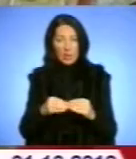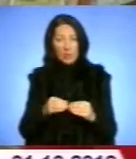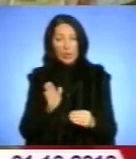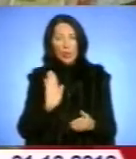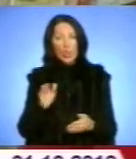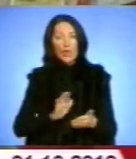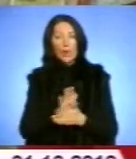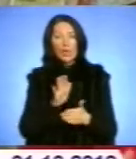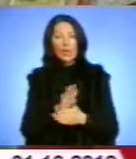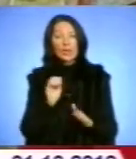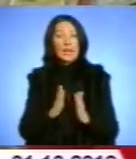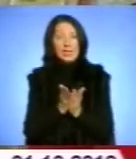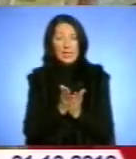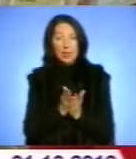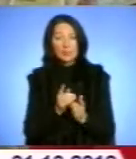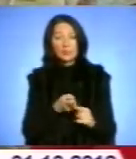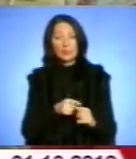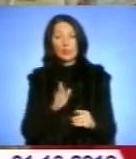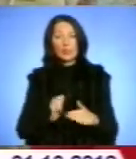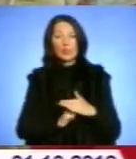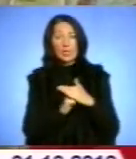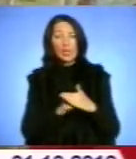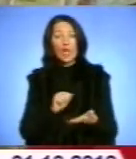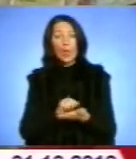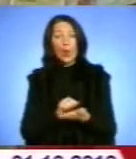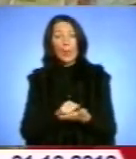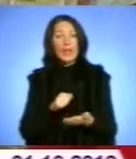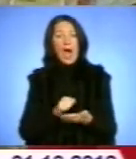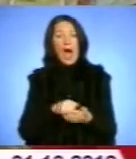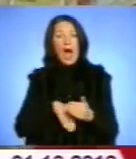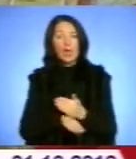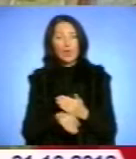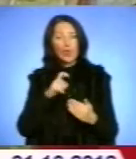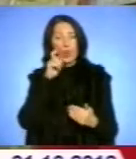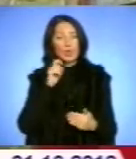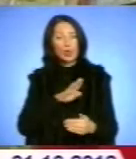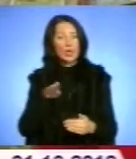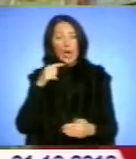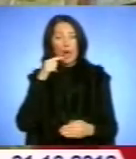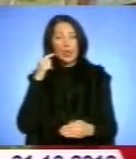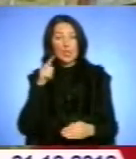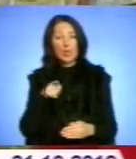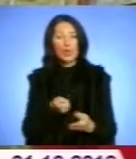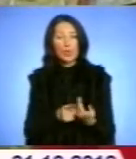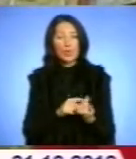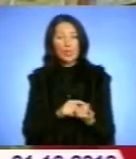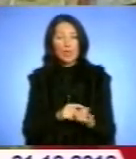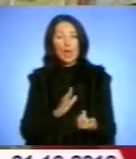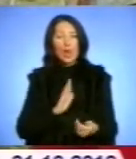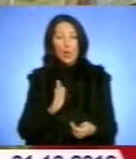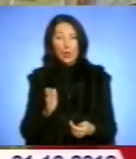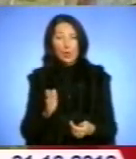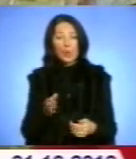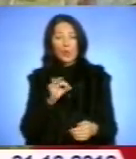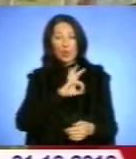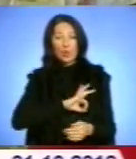буде базуватися на документах уже архіву українського, не російських. І в тому числі ми будемо